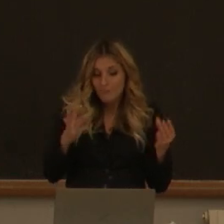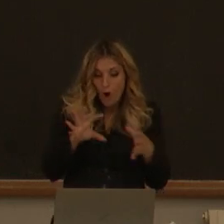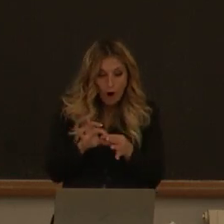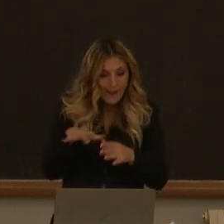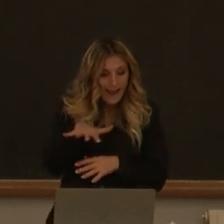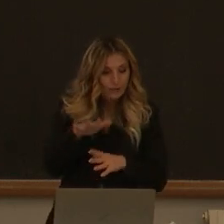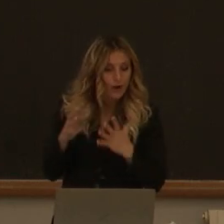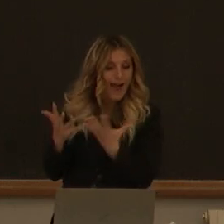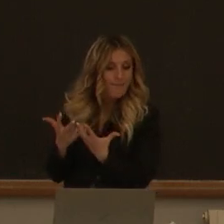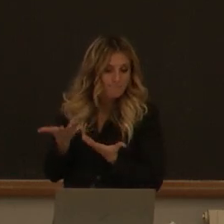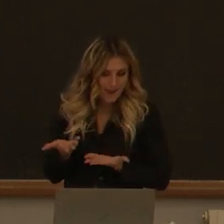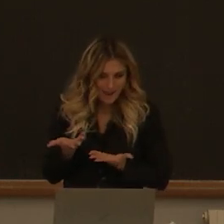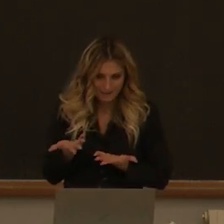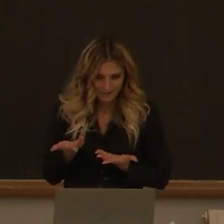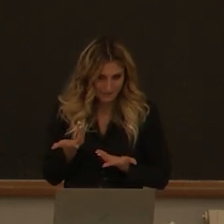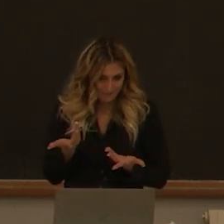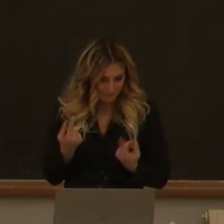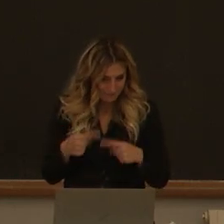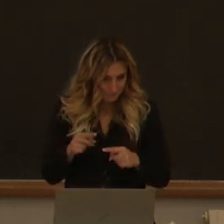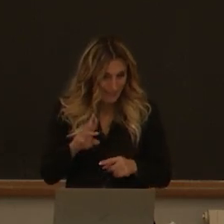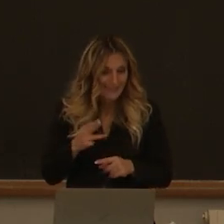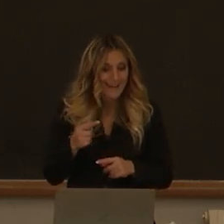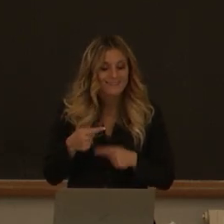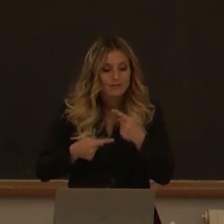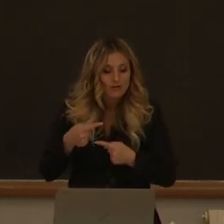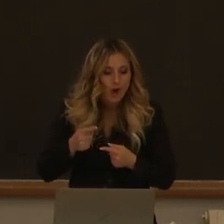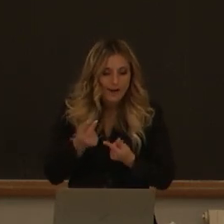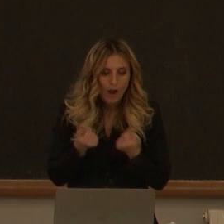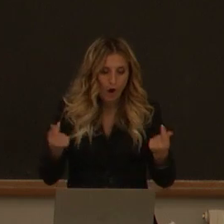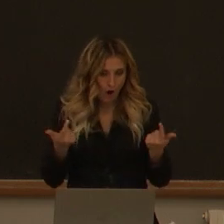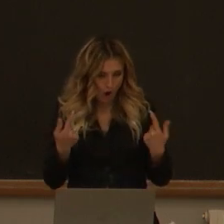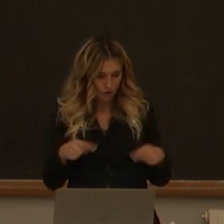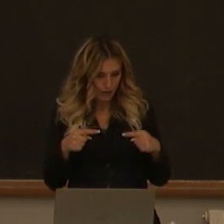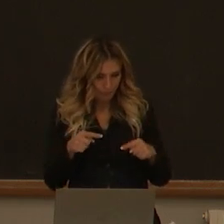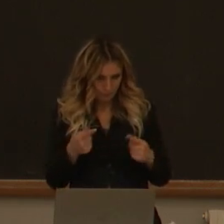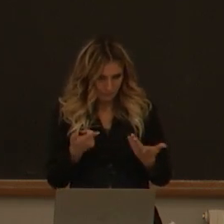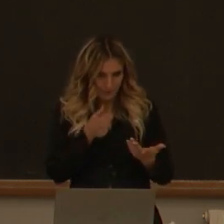poi il leitmotiv è quello, transizione ecologica, sono le parole chiave su cui